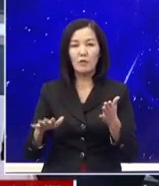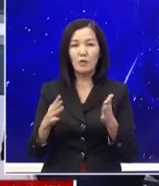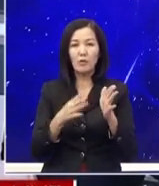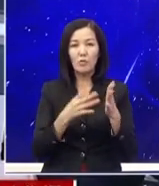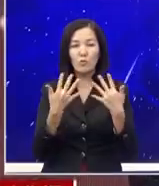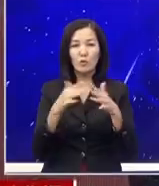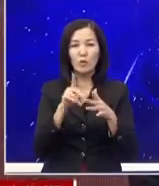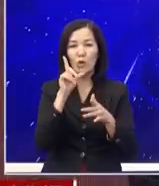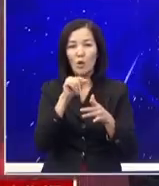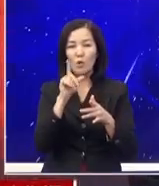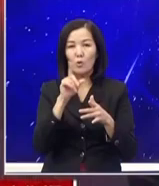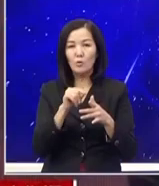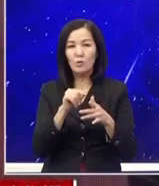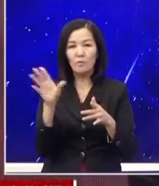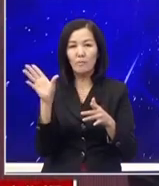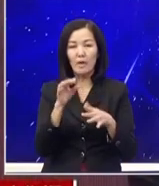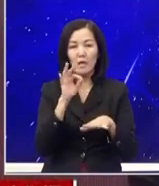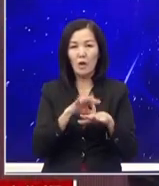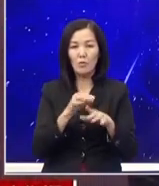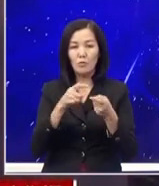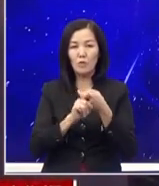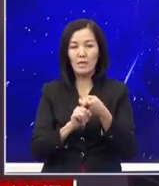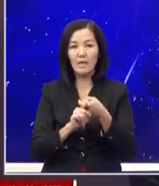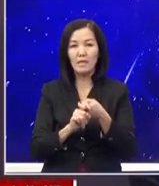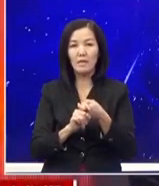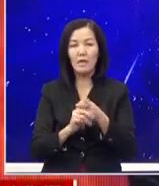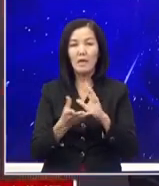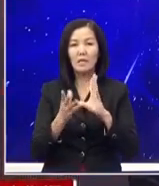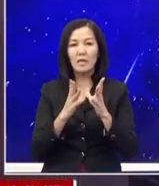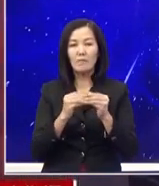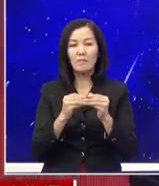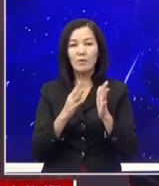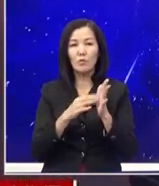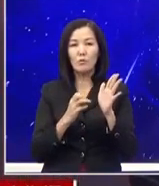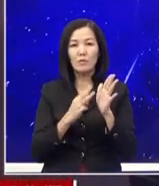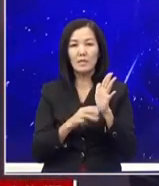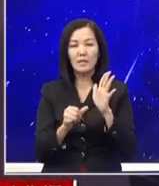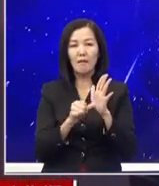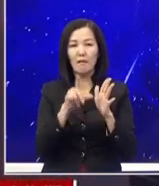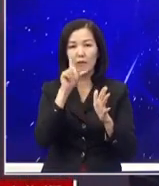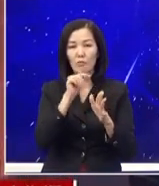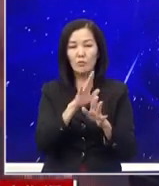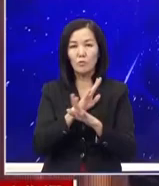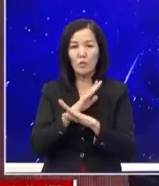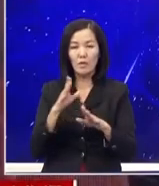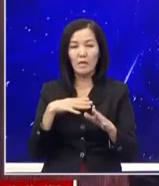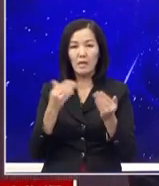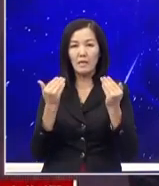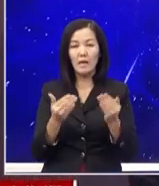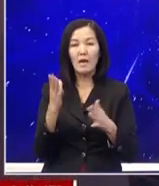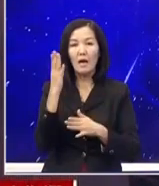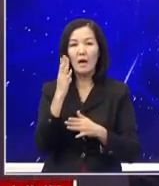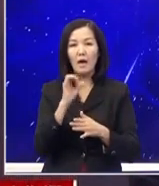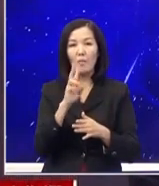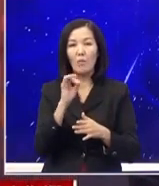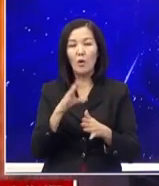ауылында құстың қырылу фактісі тіркелді. Жалпы 286 құс өлді. Тиісінше 19 қыркүйектен бастап Ақмола облысының